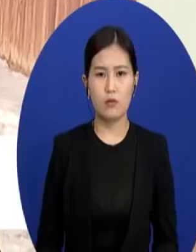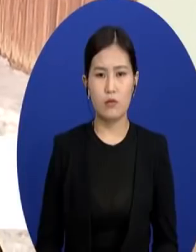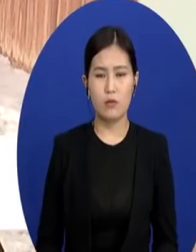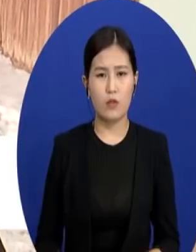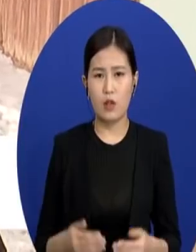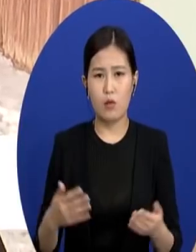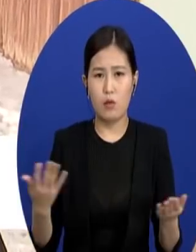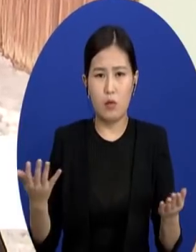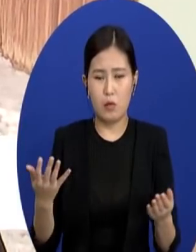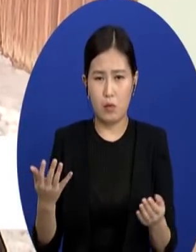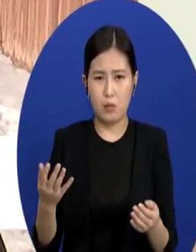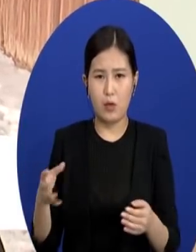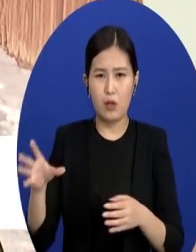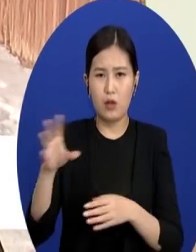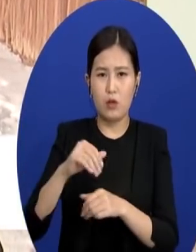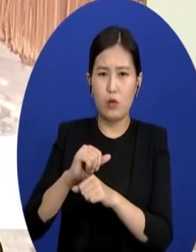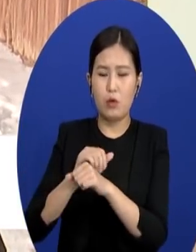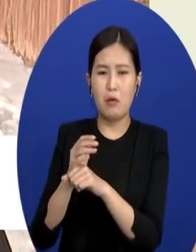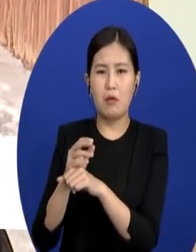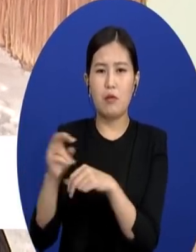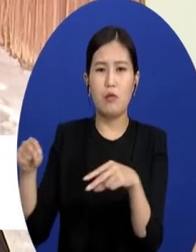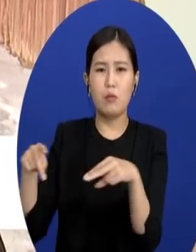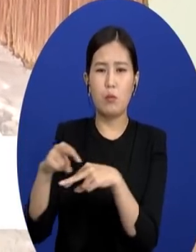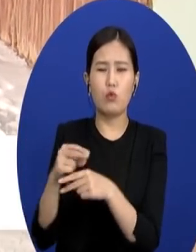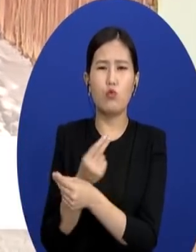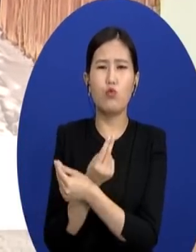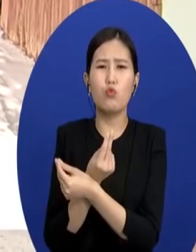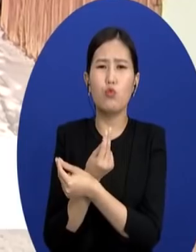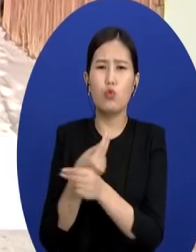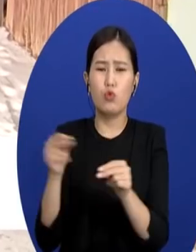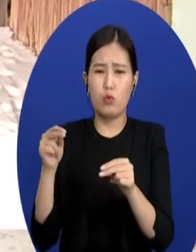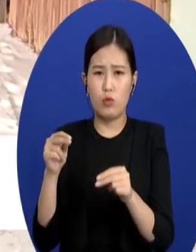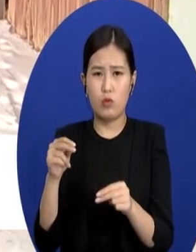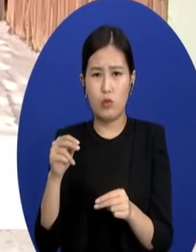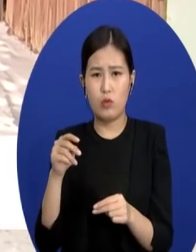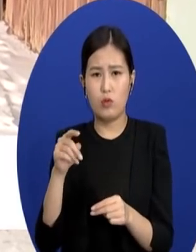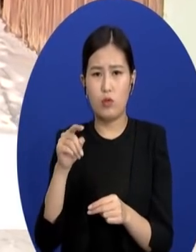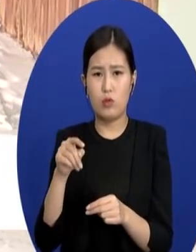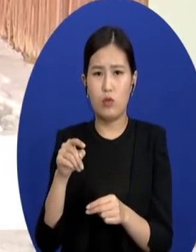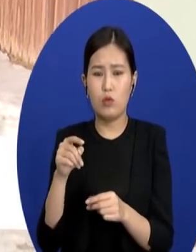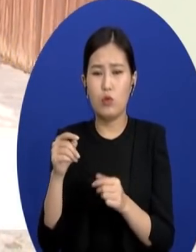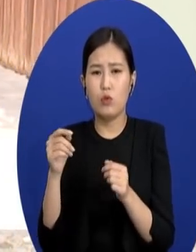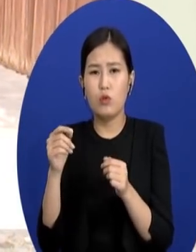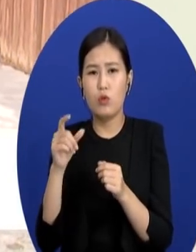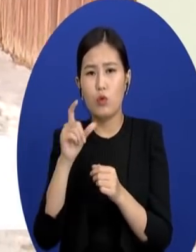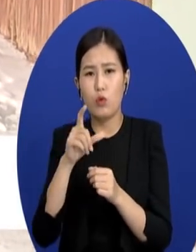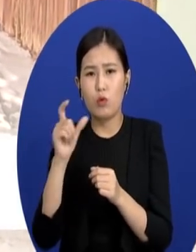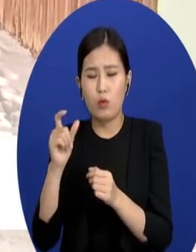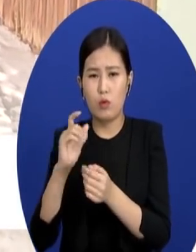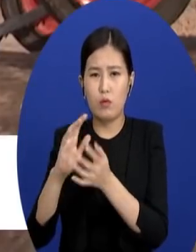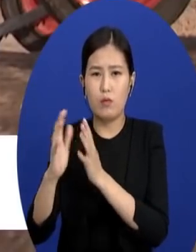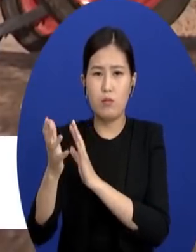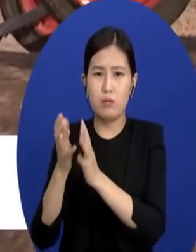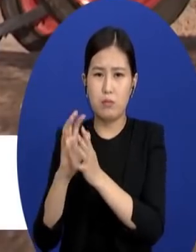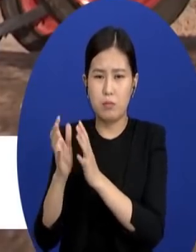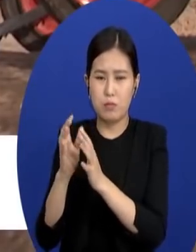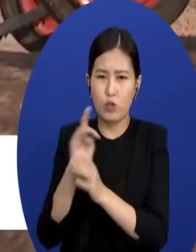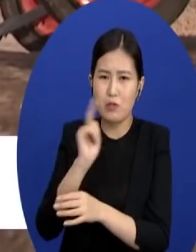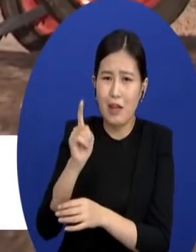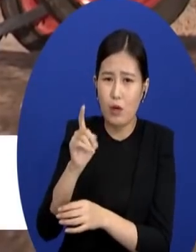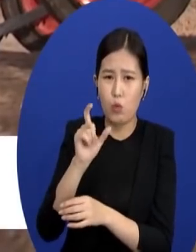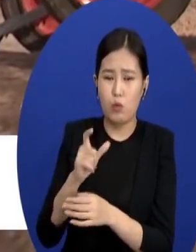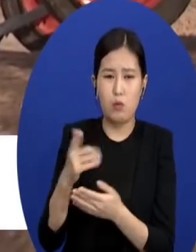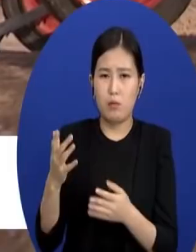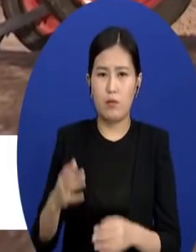Энэгээр ер нь сулдаа гэж үгчилдэг шүү дээ. Бараг халамга хөлч хүмүүс ч ганц нэг харагдаж байна. Шаардлага тавьж байгаа юм байхгүй л шүү дээ. Хамгийн